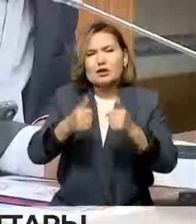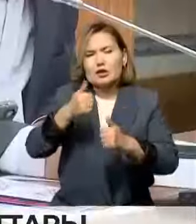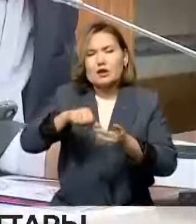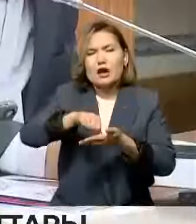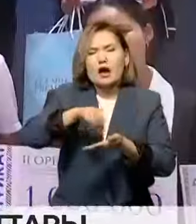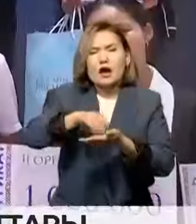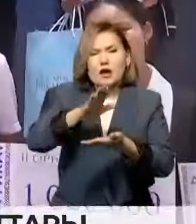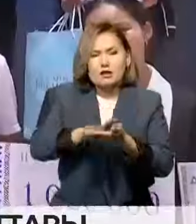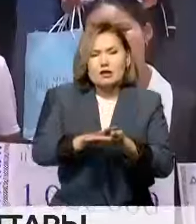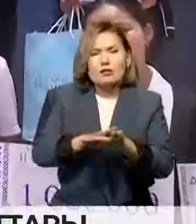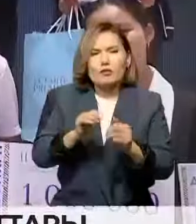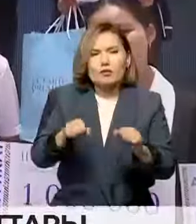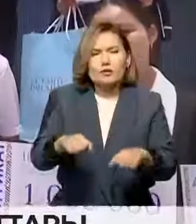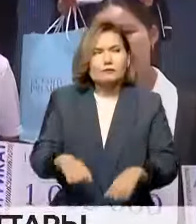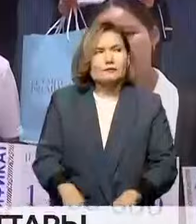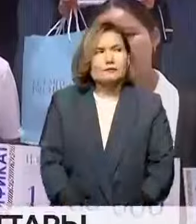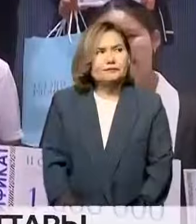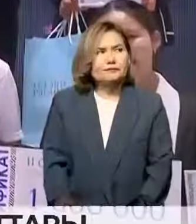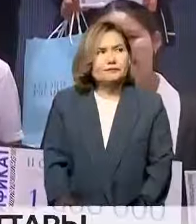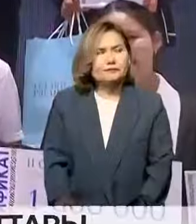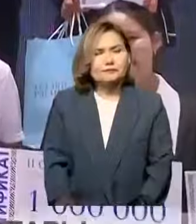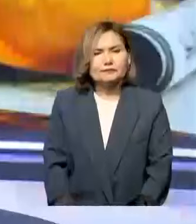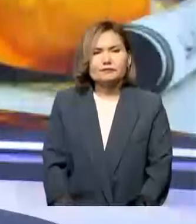Селебайұлы, Марат Диханбаев, 24 кейзет.